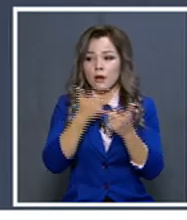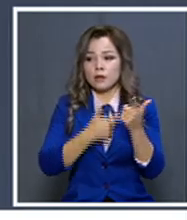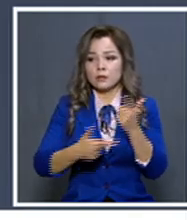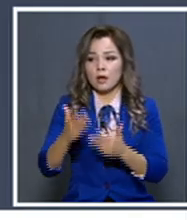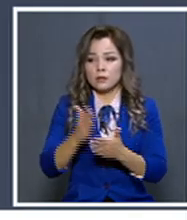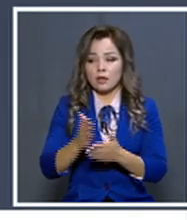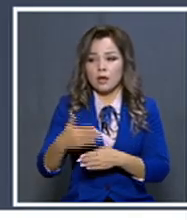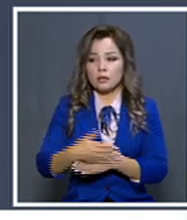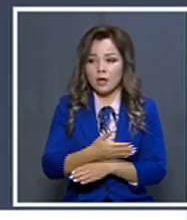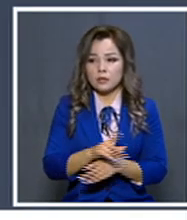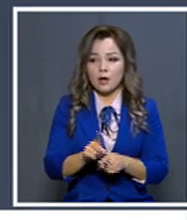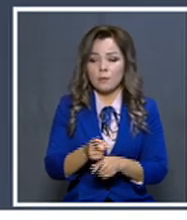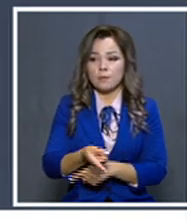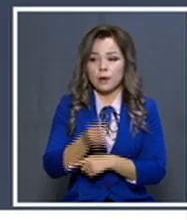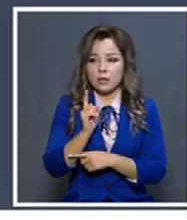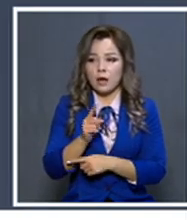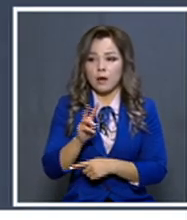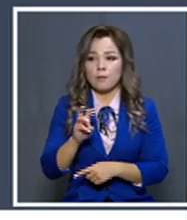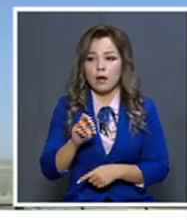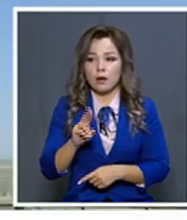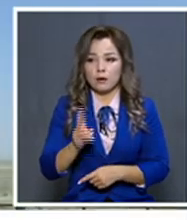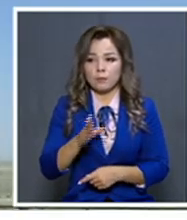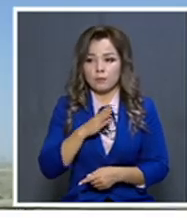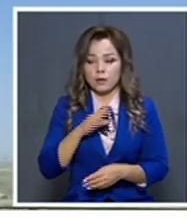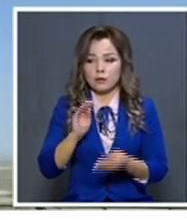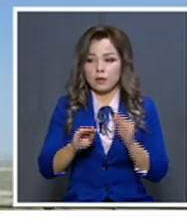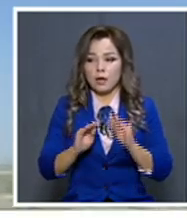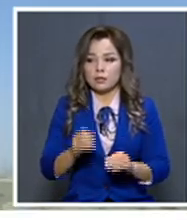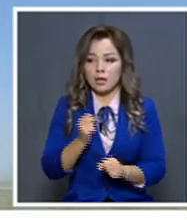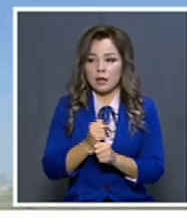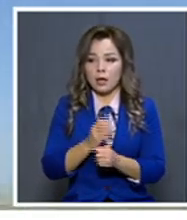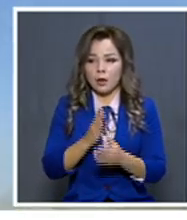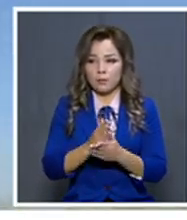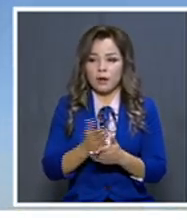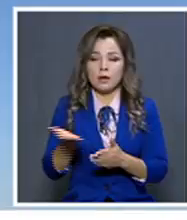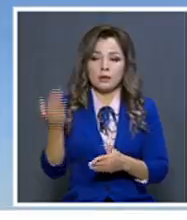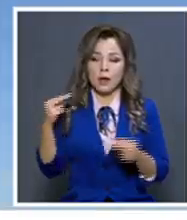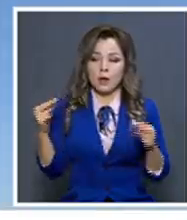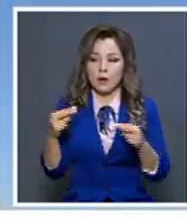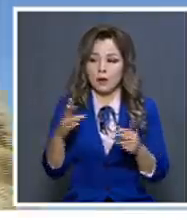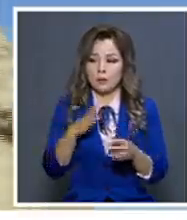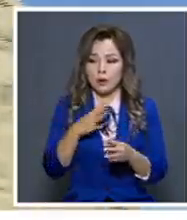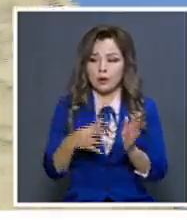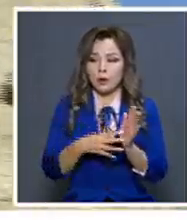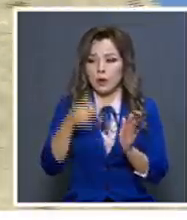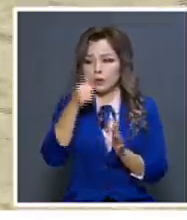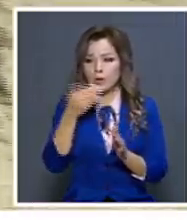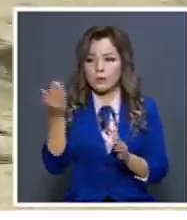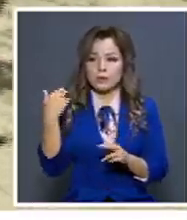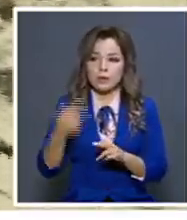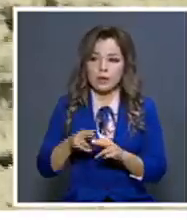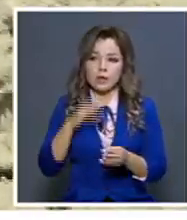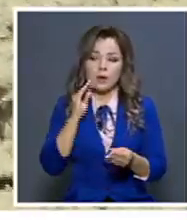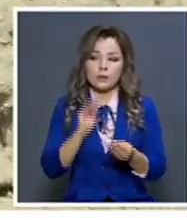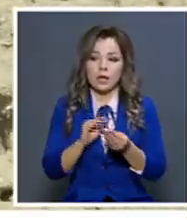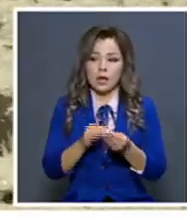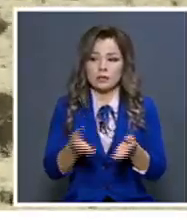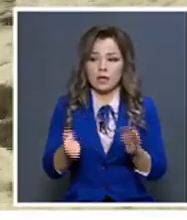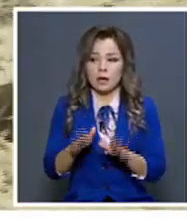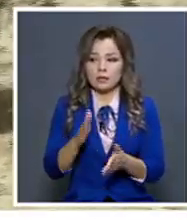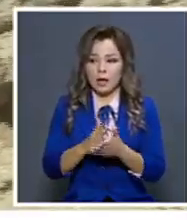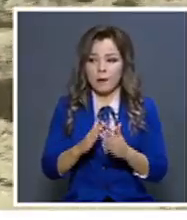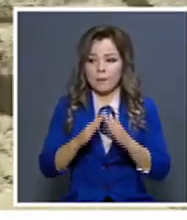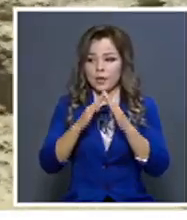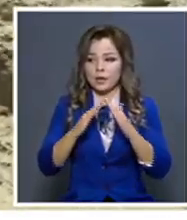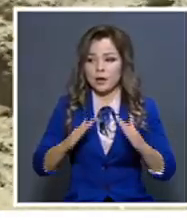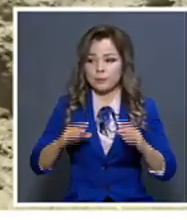теңіздегі балықшыларға маякта болыпты. Ғасырлардың куәсі болған тасқыран тоғыз жолдың торабында әлі сол қалпы қасқайып тұр.